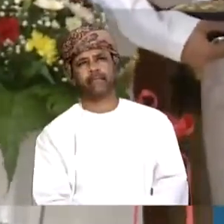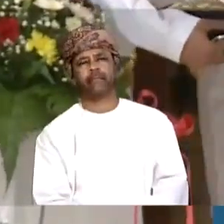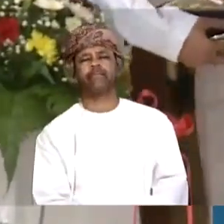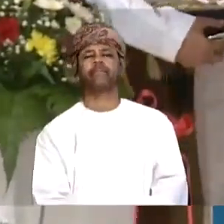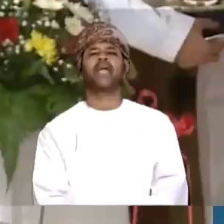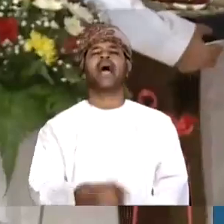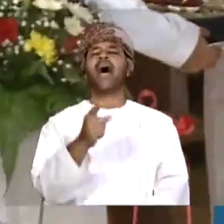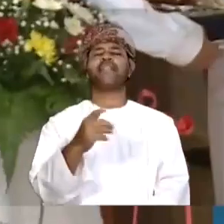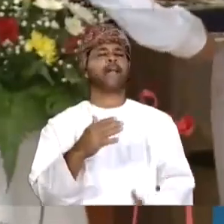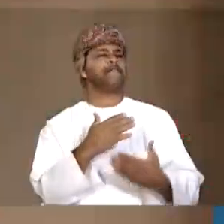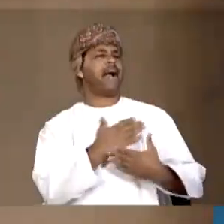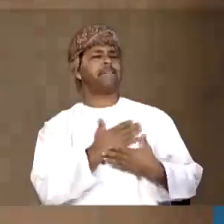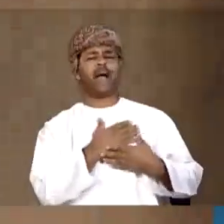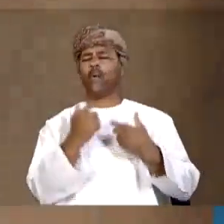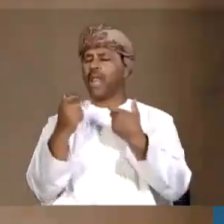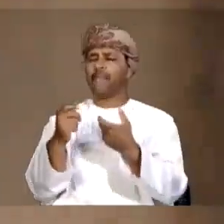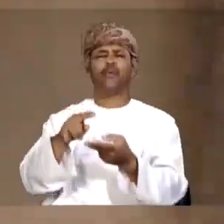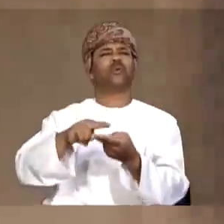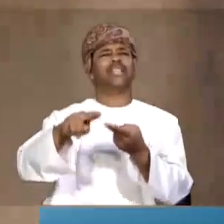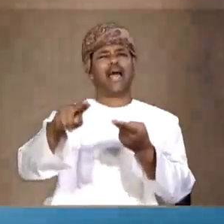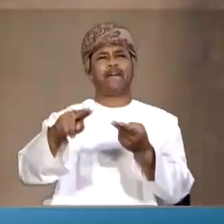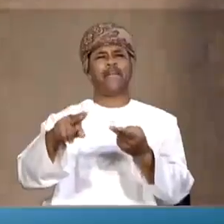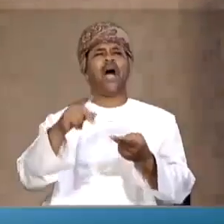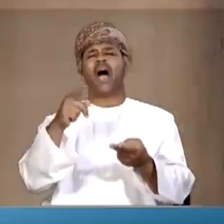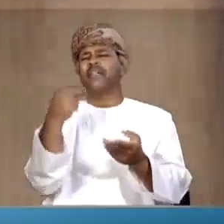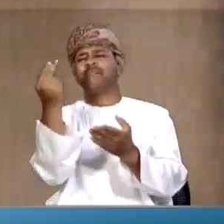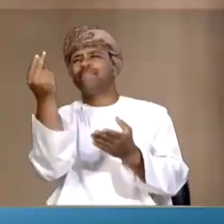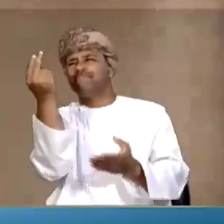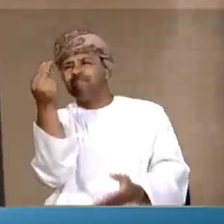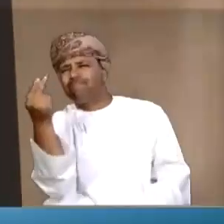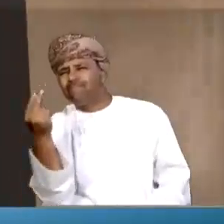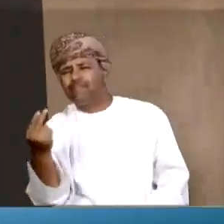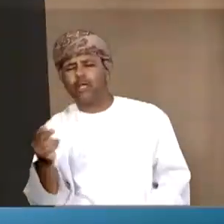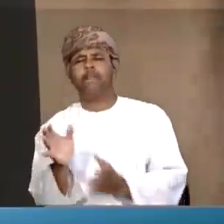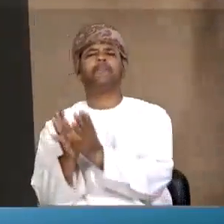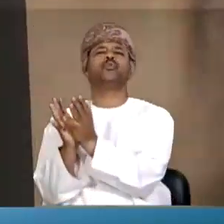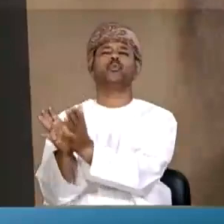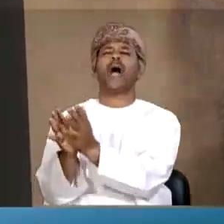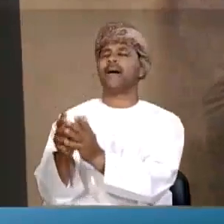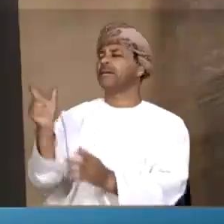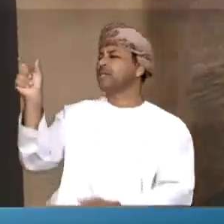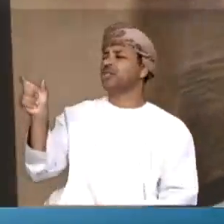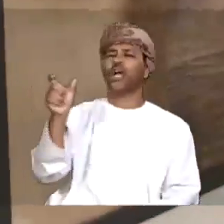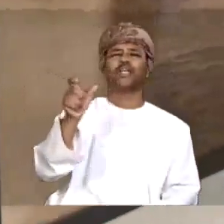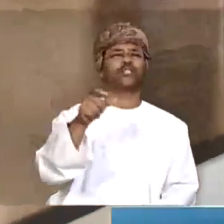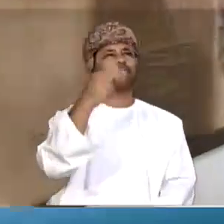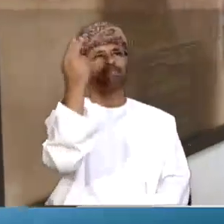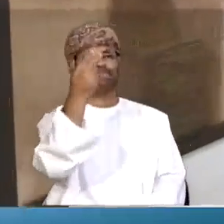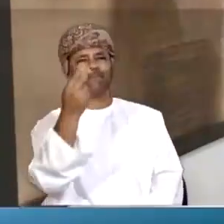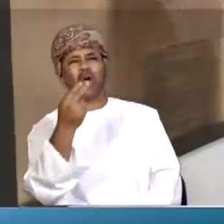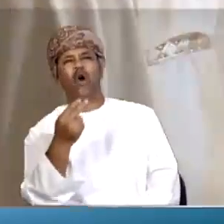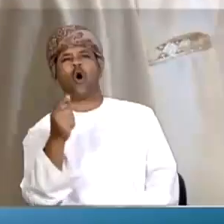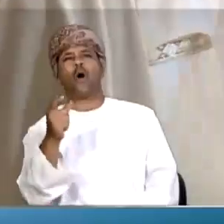رسالة المحبة والأمن والسلام تصيغها ريشة مجموعة من الفنانين التشكيليين